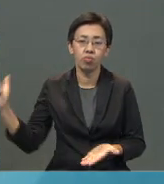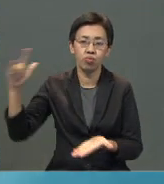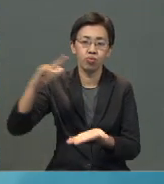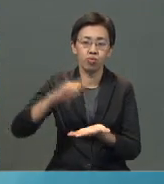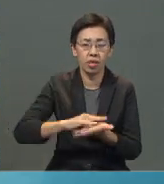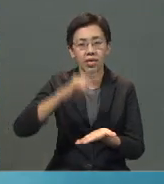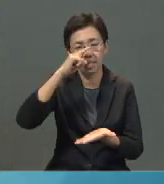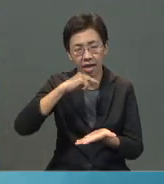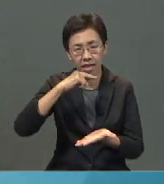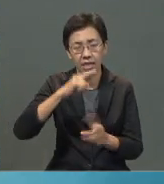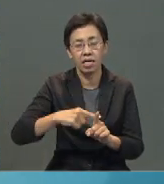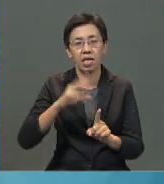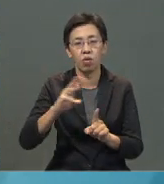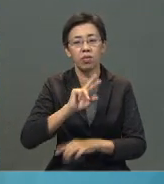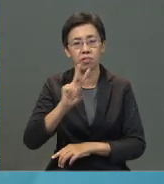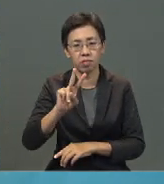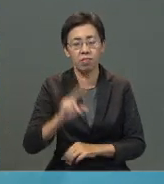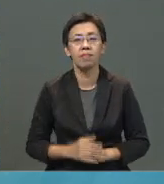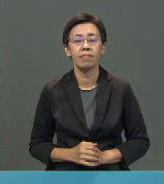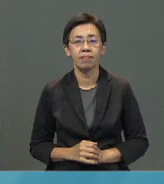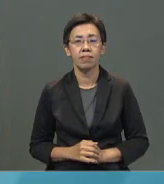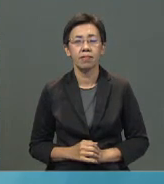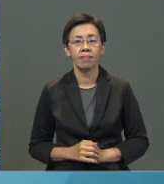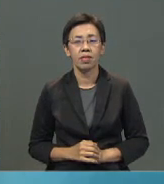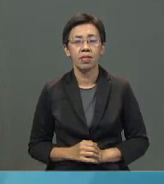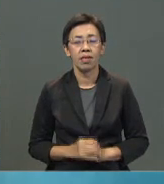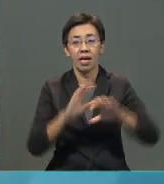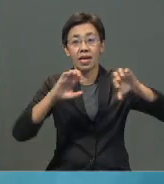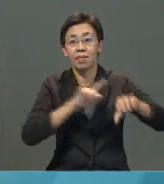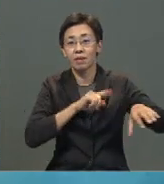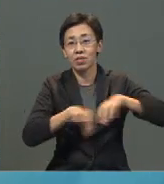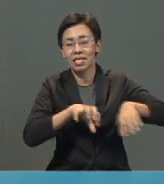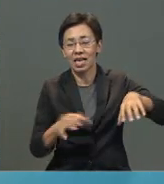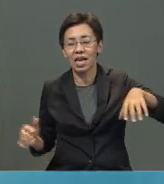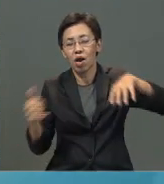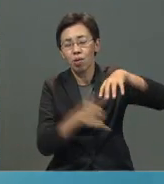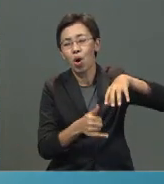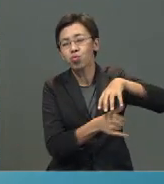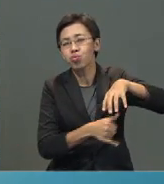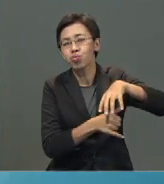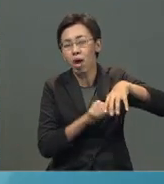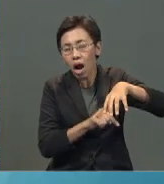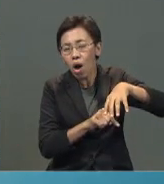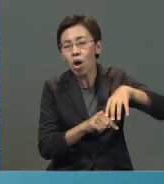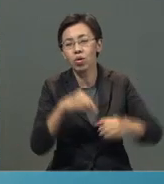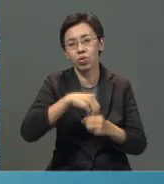ปีเดินทางกลับถึงเมืองไทยวันที่ 2มิถุนายนแล้วทั้งหมดก็เข้าพักอยู่ที่ Stayทันทีนที่กรุงเทพฯตรวจ